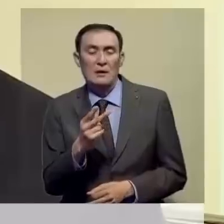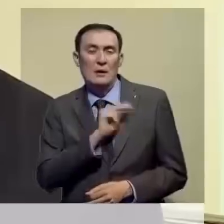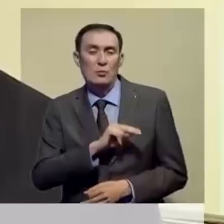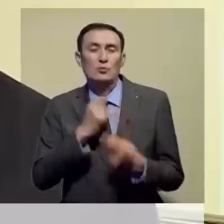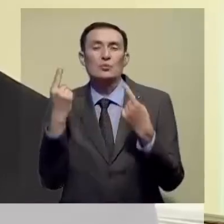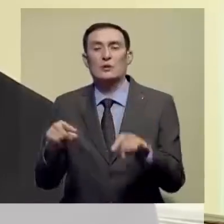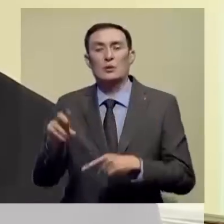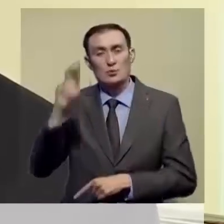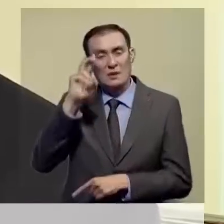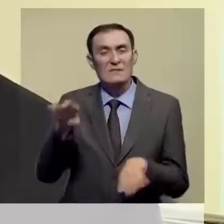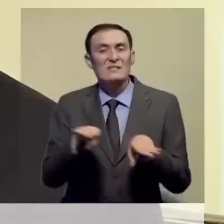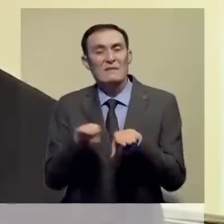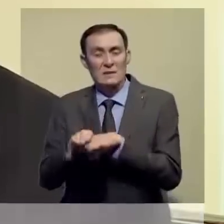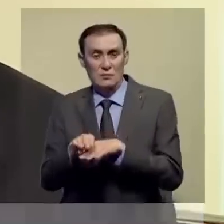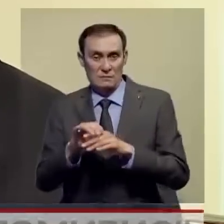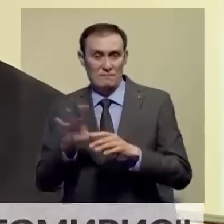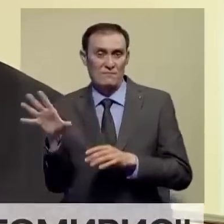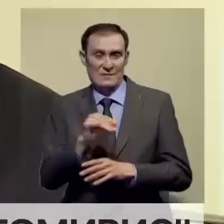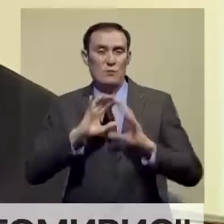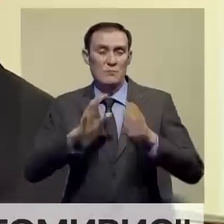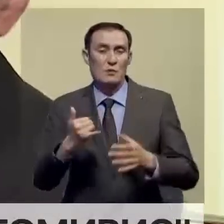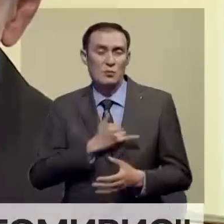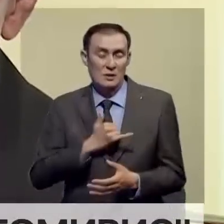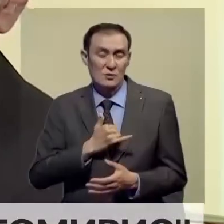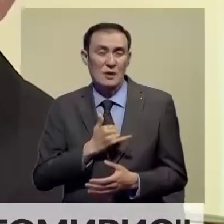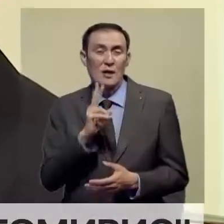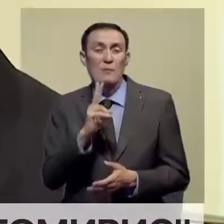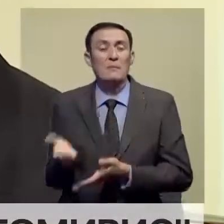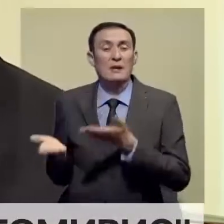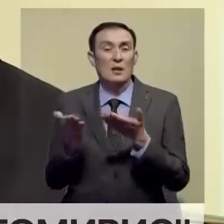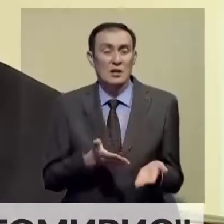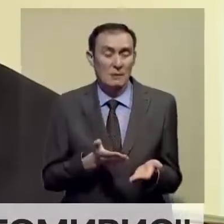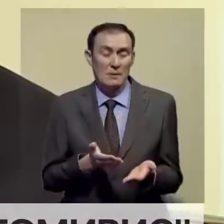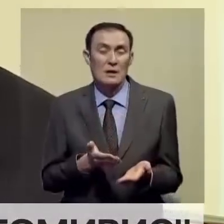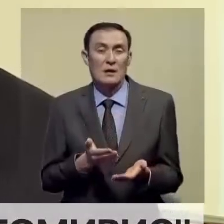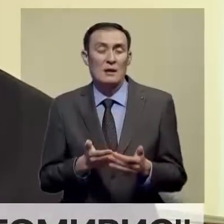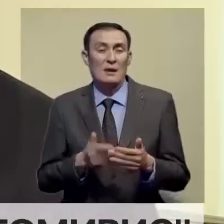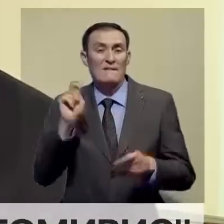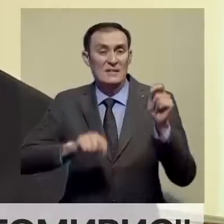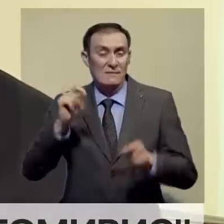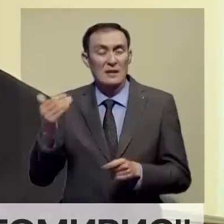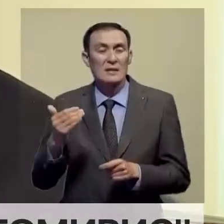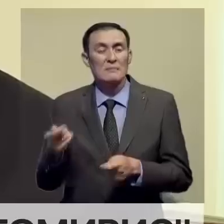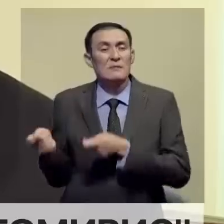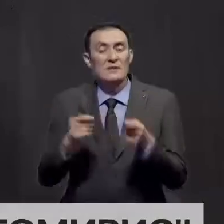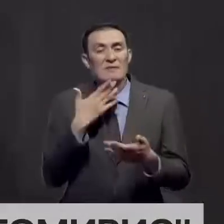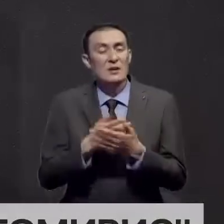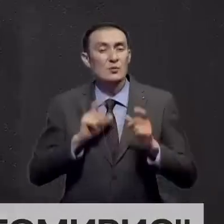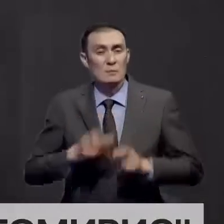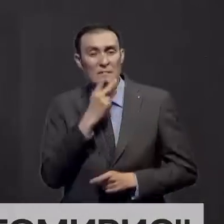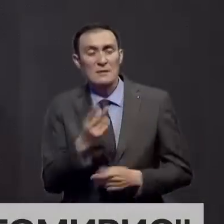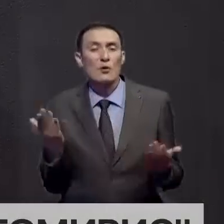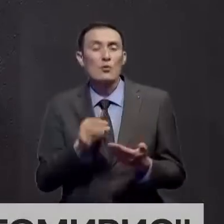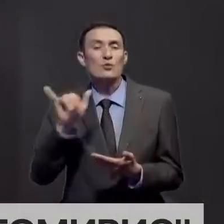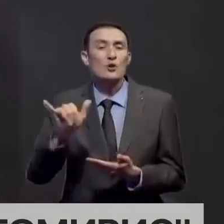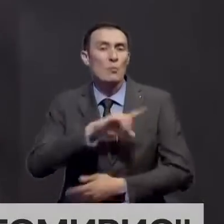стран, всего мира, можно сказать. И киношколы, которые мы приглашаем, они привозят эту работу своим студентам и видим, какой